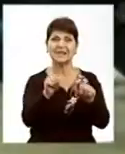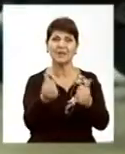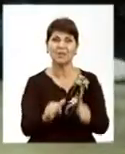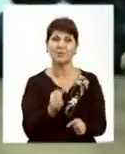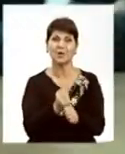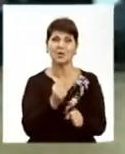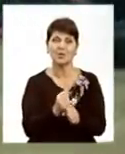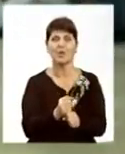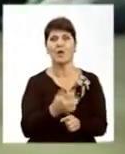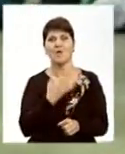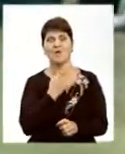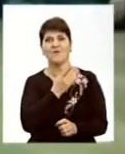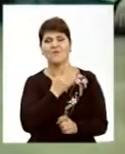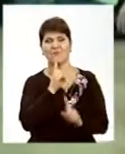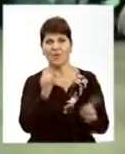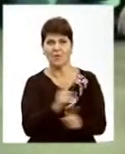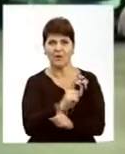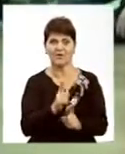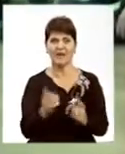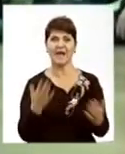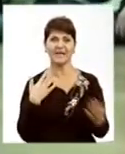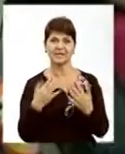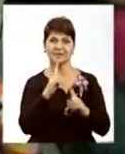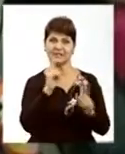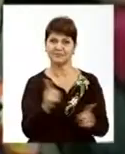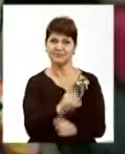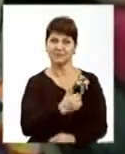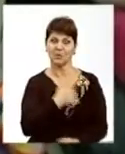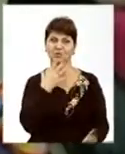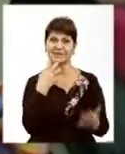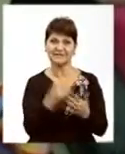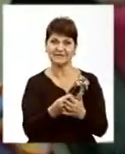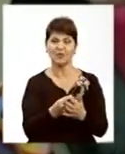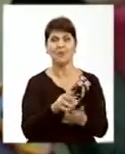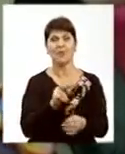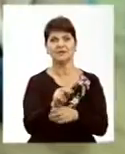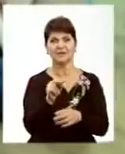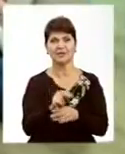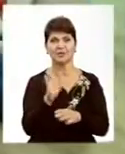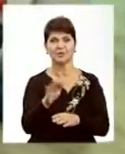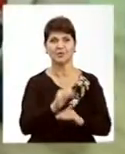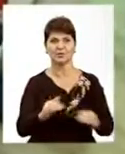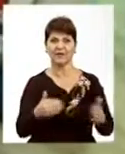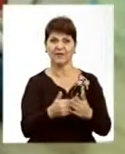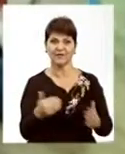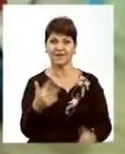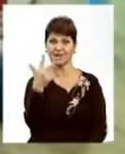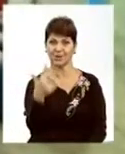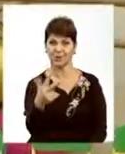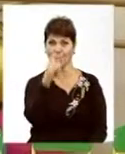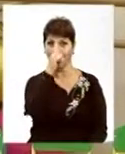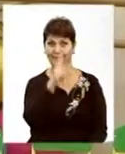зокрема вокально-інтонаційні та ритмічні вправи. Співати хоч і по-своєму, на заняттях будуть діти віком від